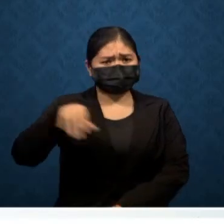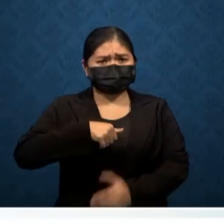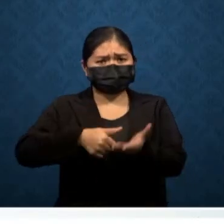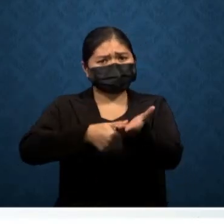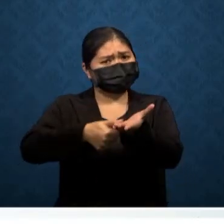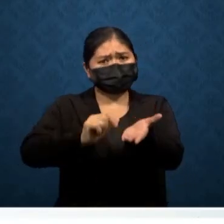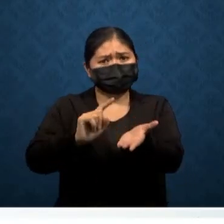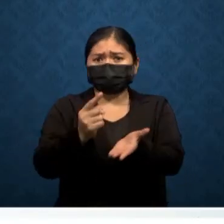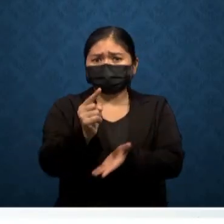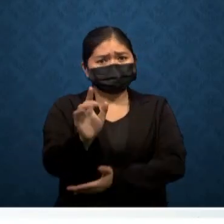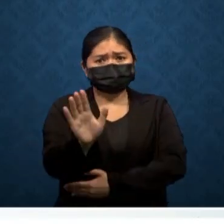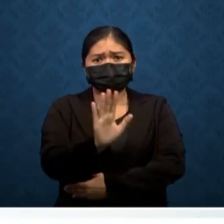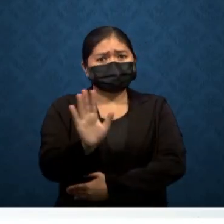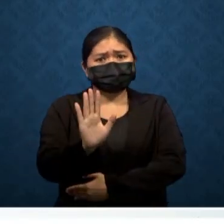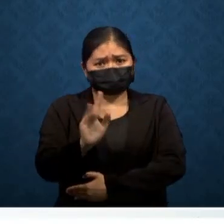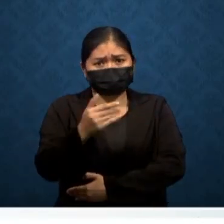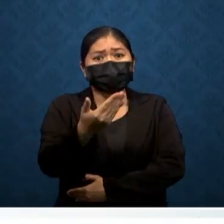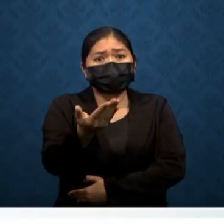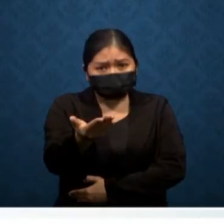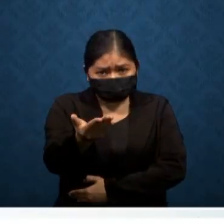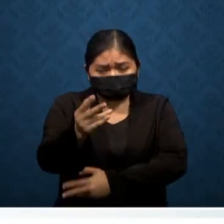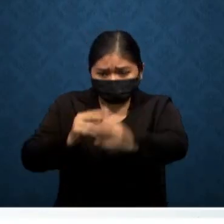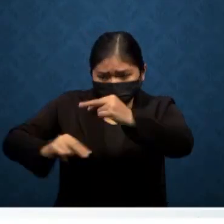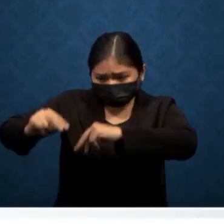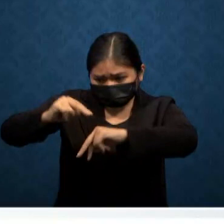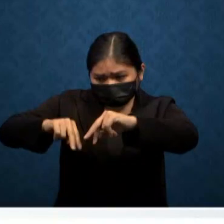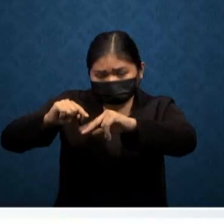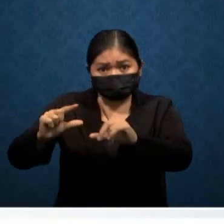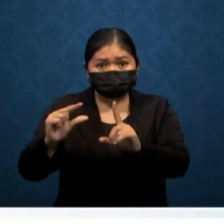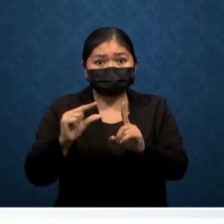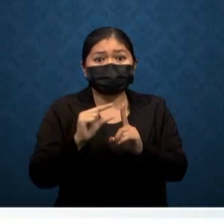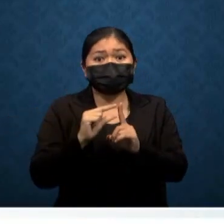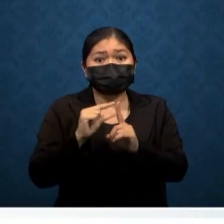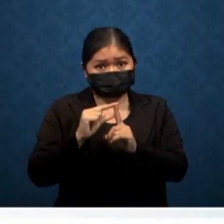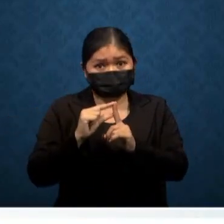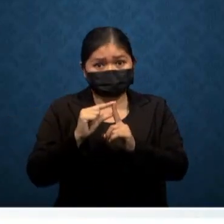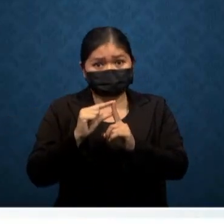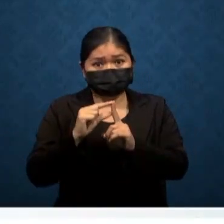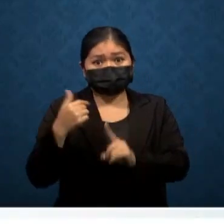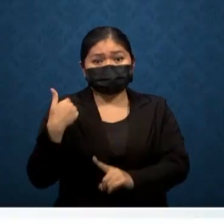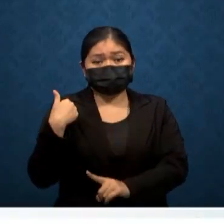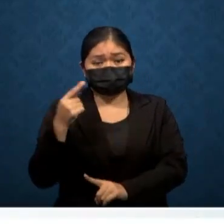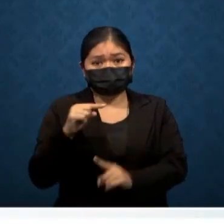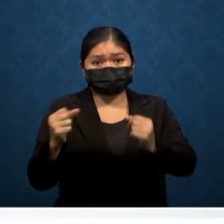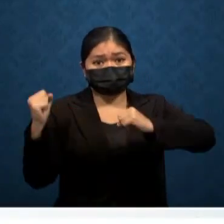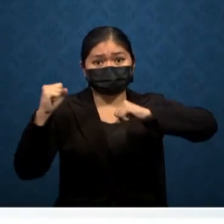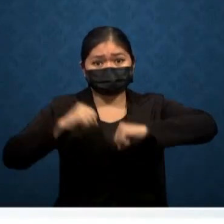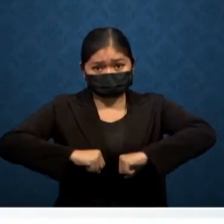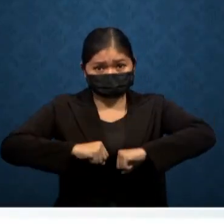่ทานไปตรจดูคำมะติ